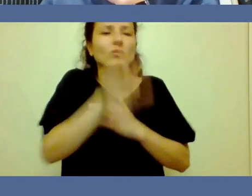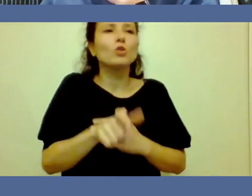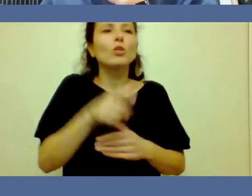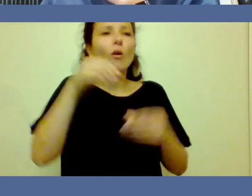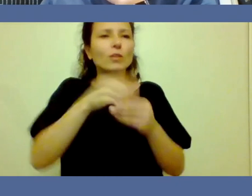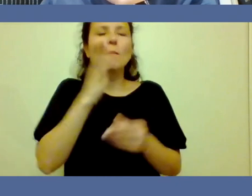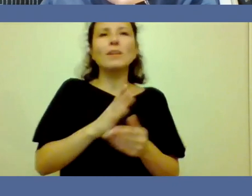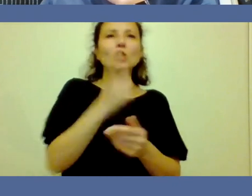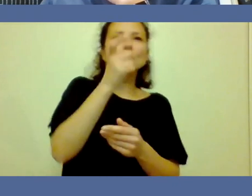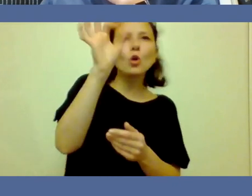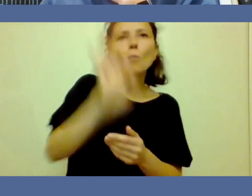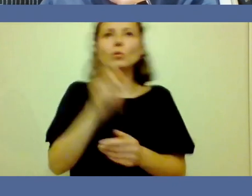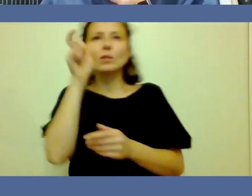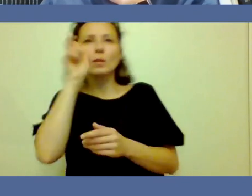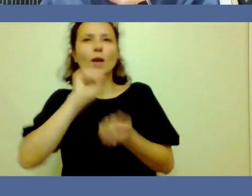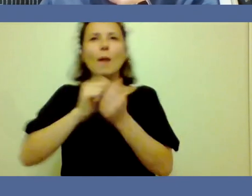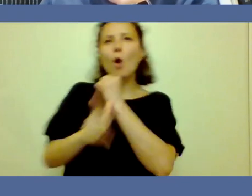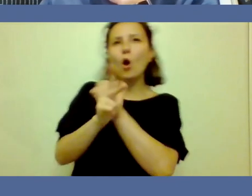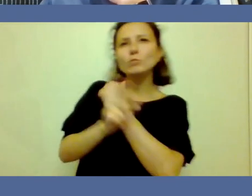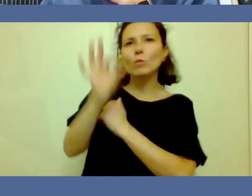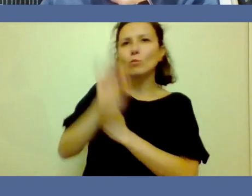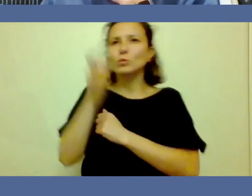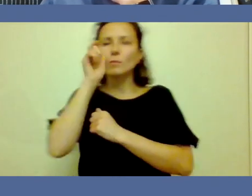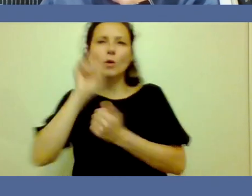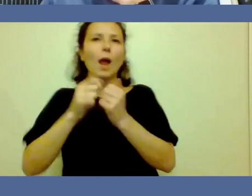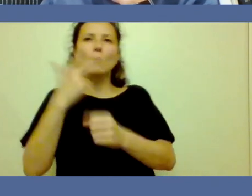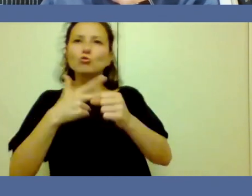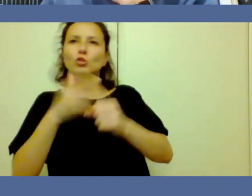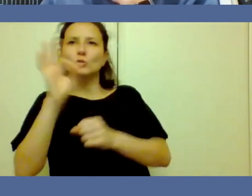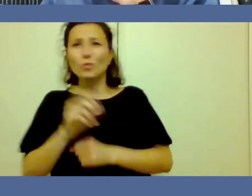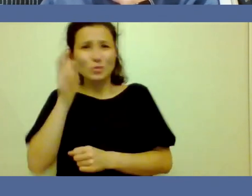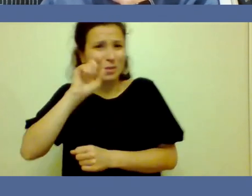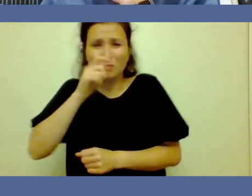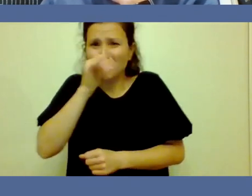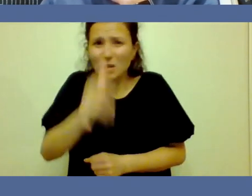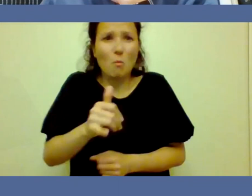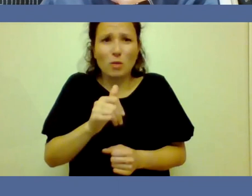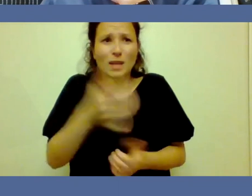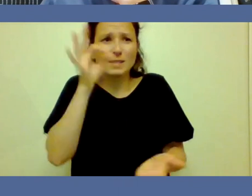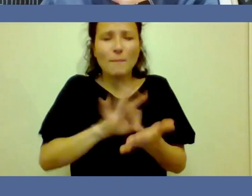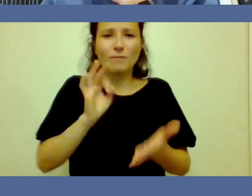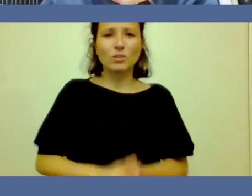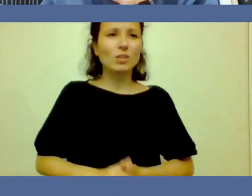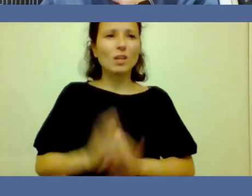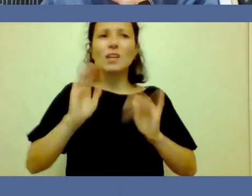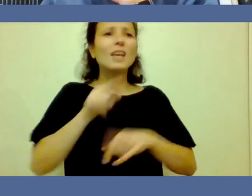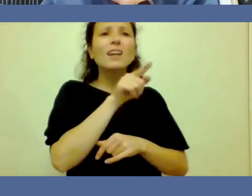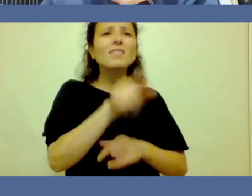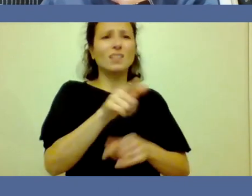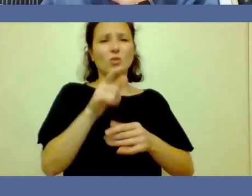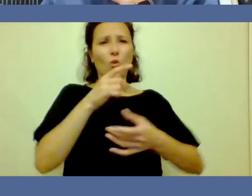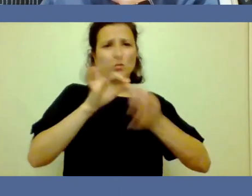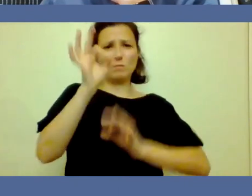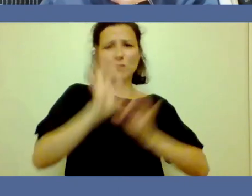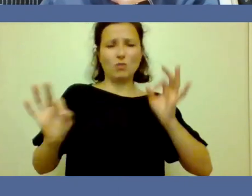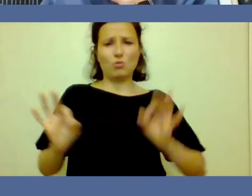kryminału, albo 80% kryminału, albo 30% kryminału i w jaki sposób pan to zmierzy, kto jest